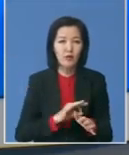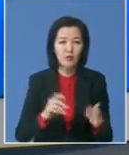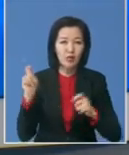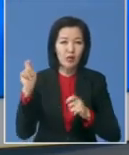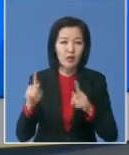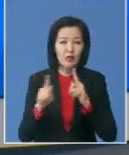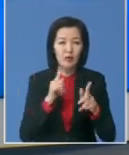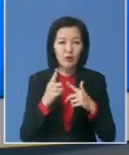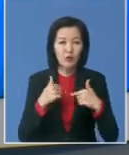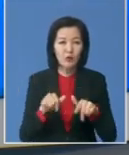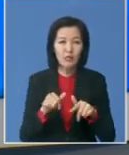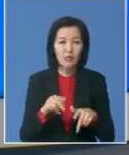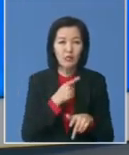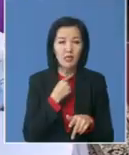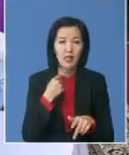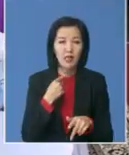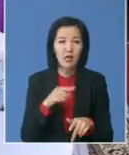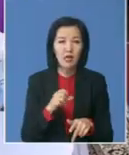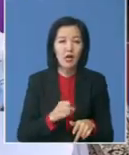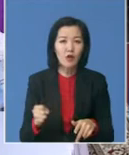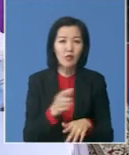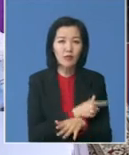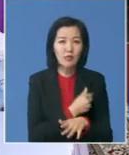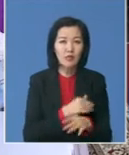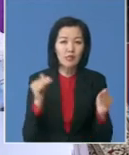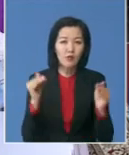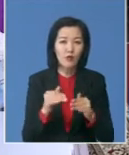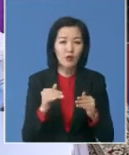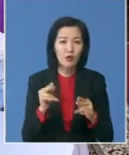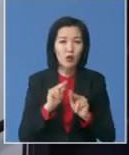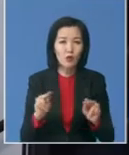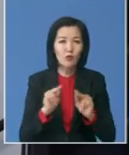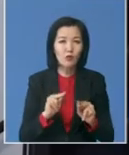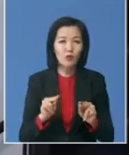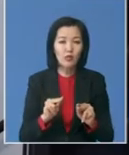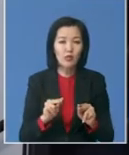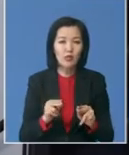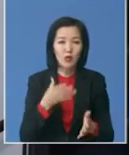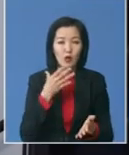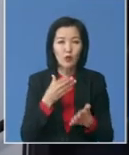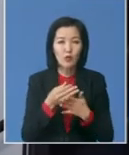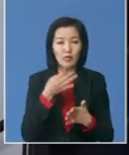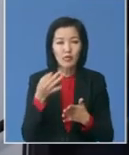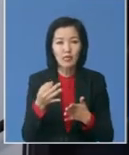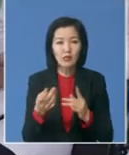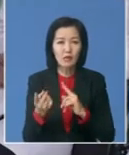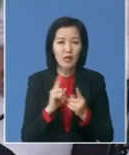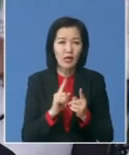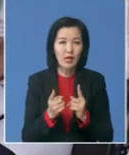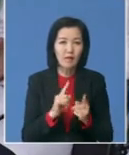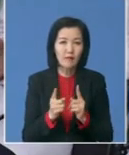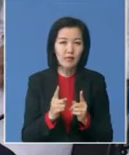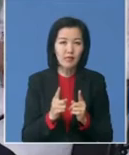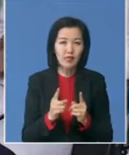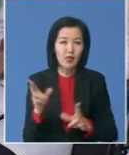конференция ұйымдастырылды. Оған Талғар ауданының медициналық колледж оқытушылары келіп, өзара тәжірибе алмасты. Басқосуда мамандар студенттерге